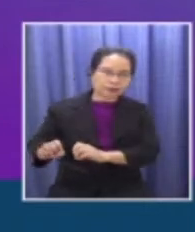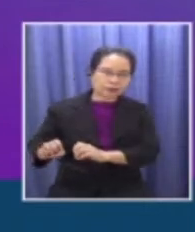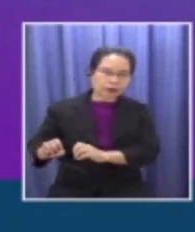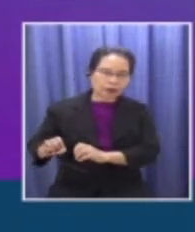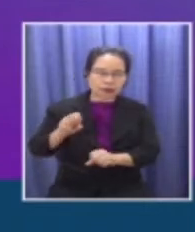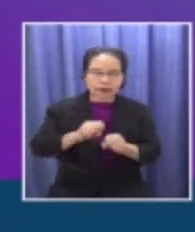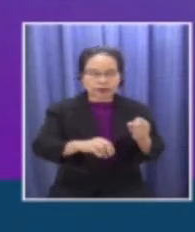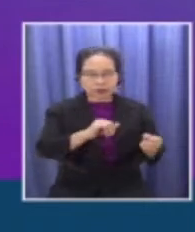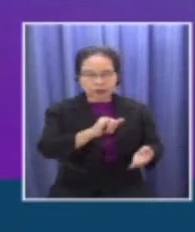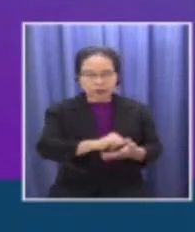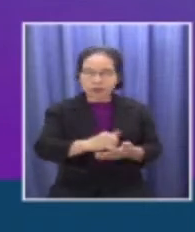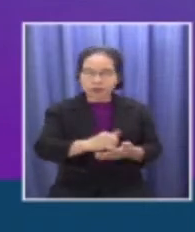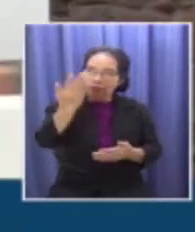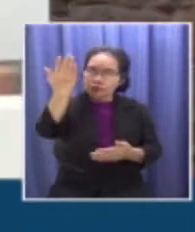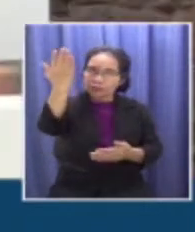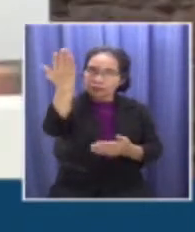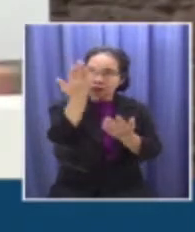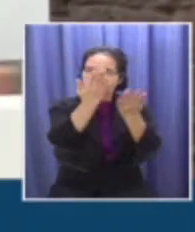wɔnom